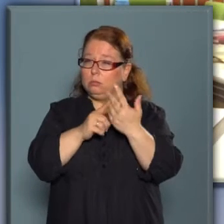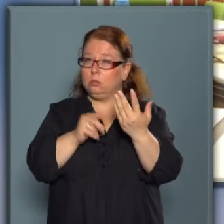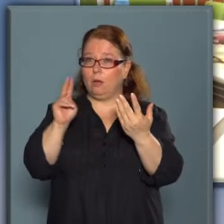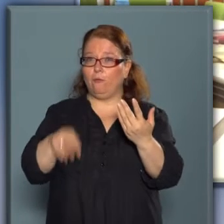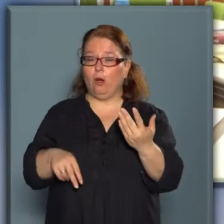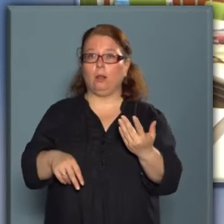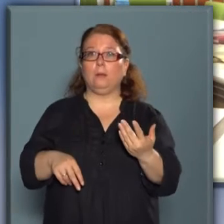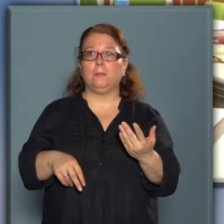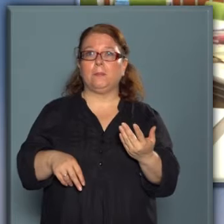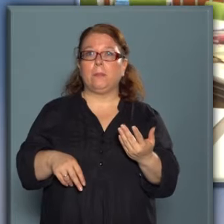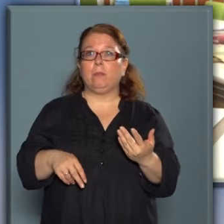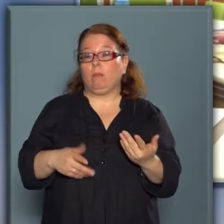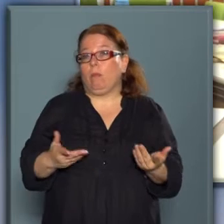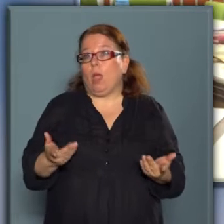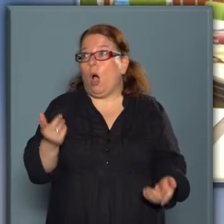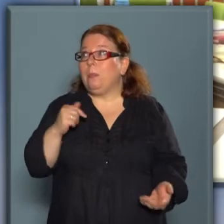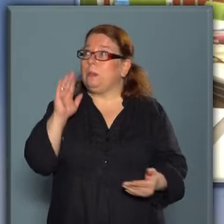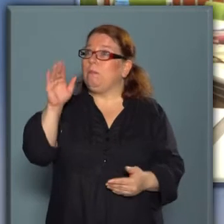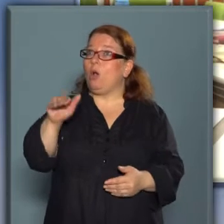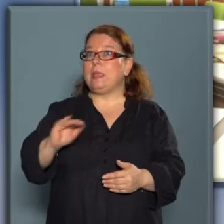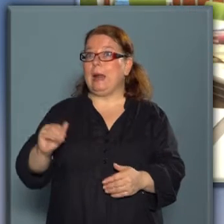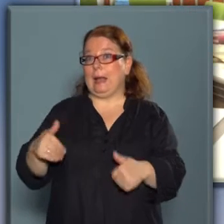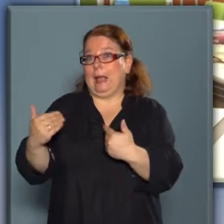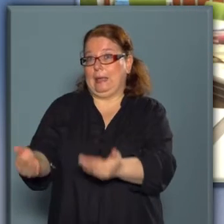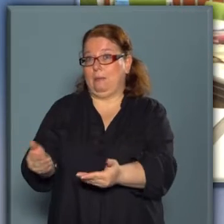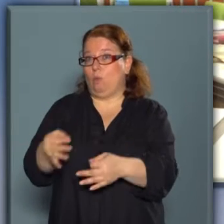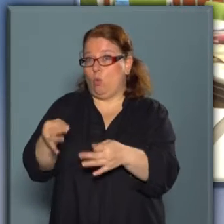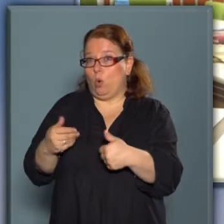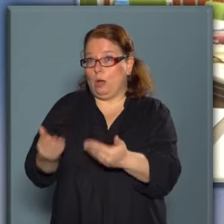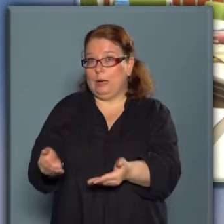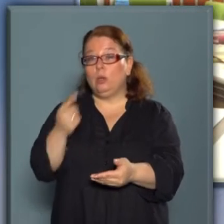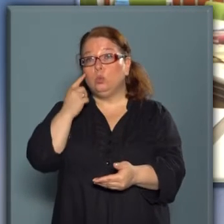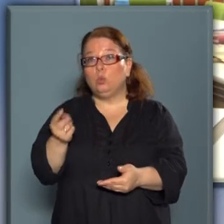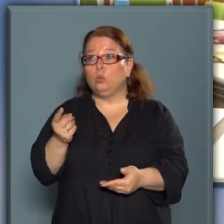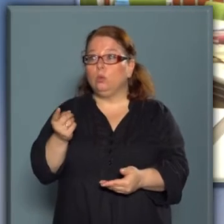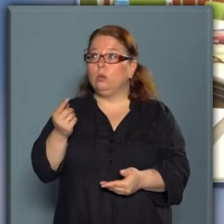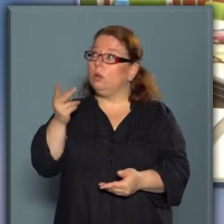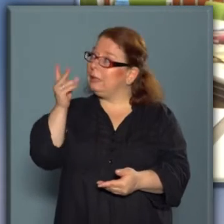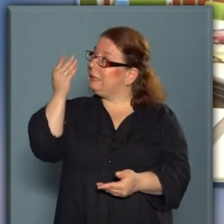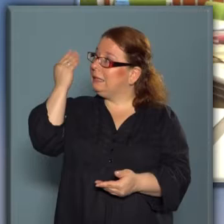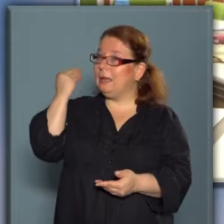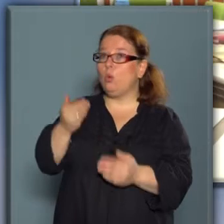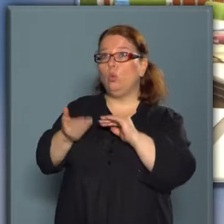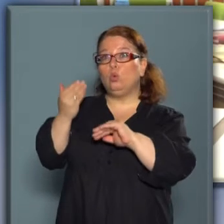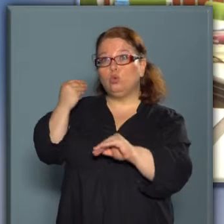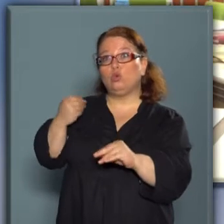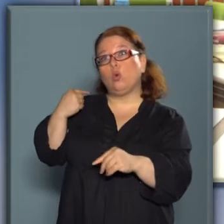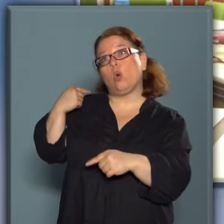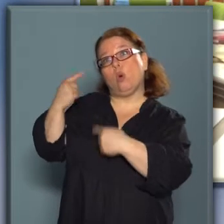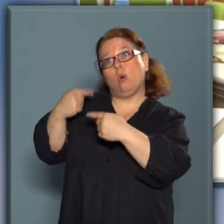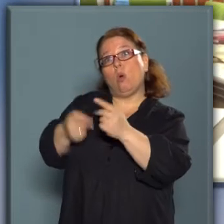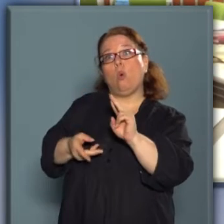vannak, hogy amit majd a gyerekeim fognak örökölni, hogy tudják azt, hogy kik voltak az őseik,